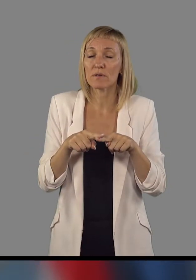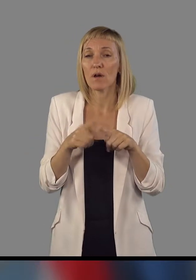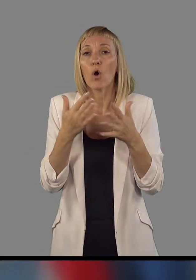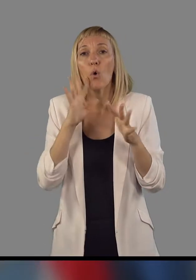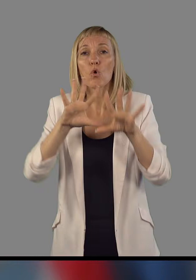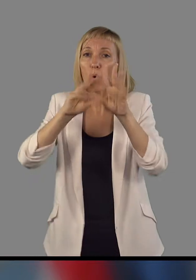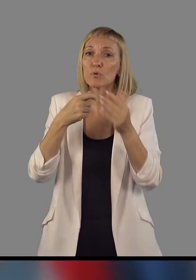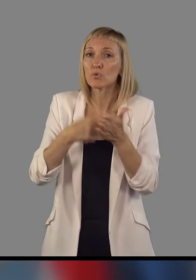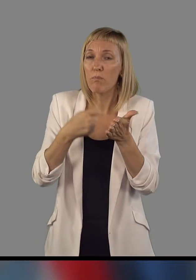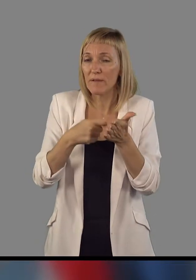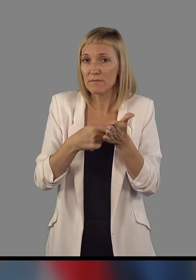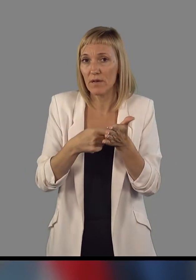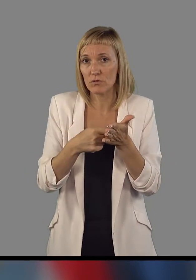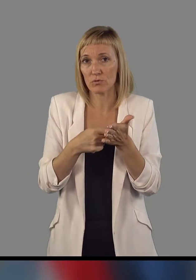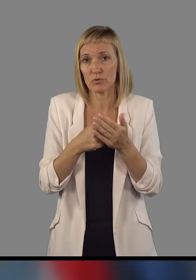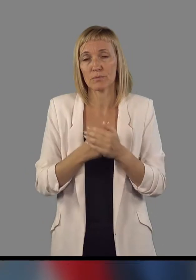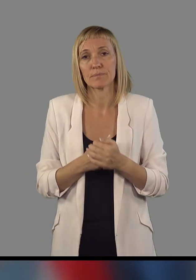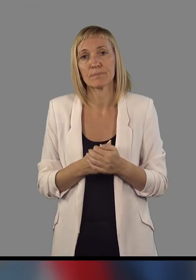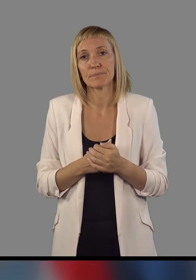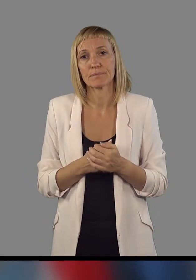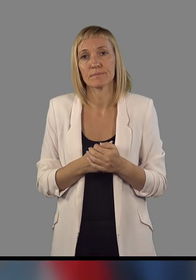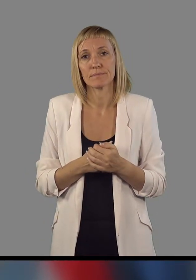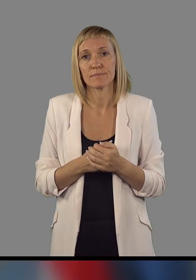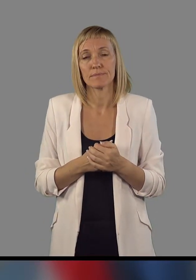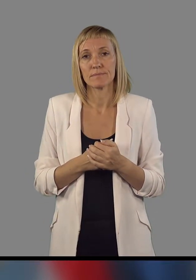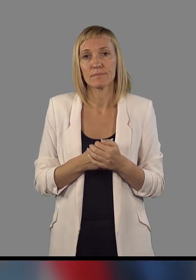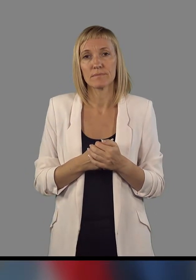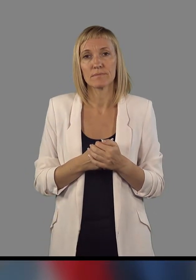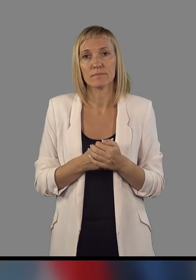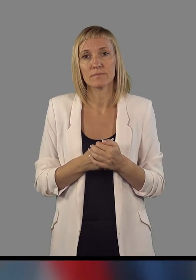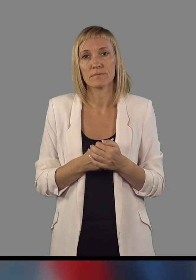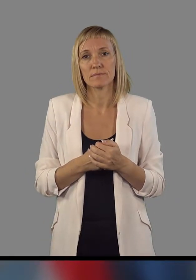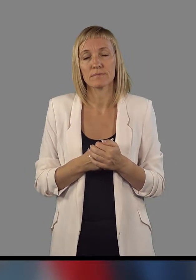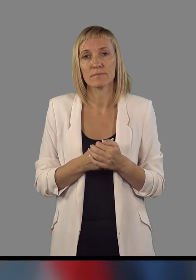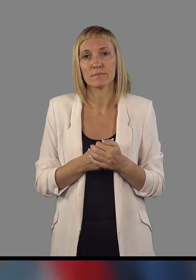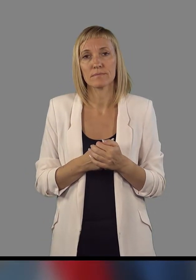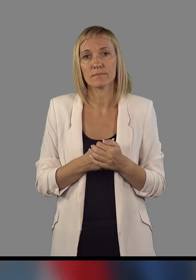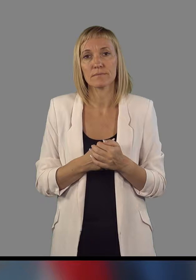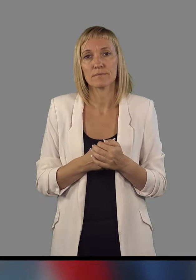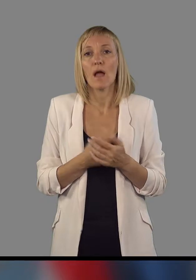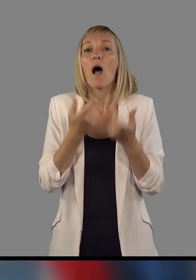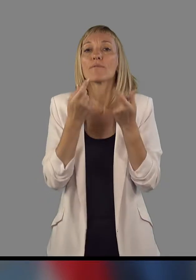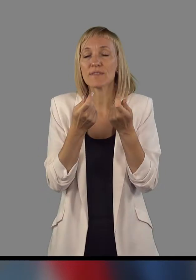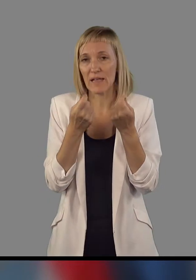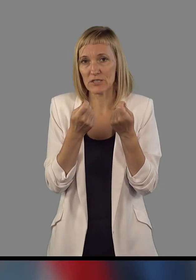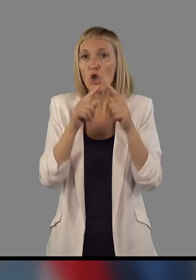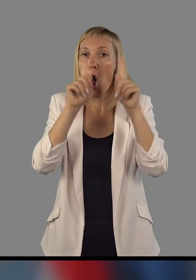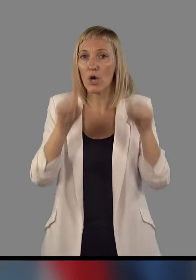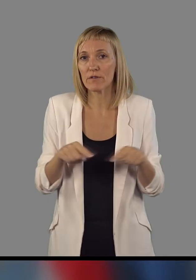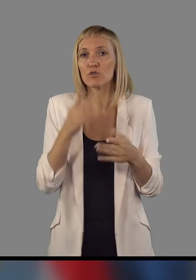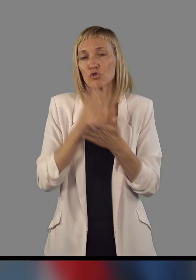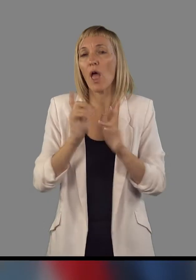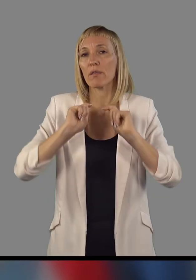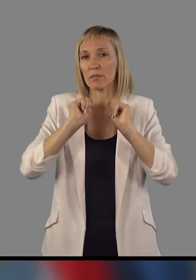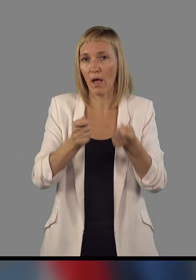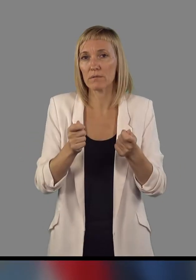finančni okvir podan, koliko bo vse to stalo, oziroma če se že o tem kaj pogovarjate. Hvala za vprašanje. Finančni okvir